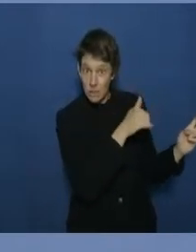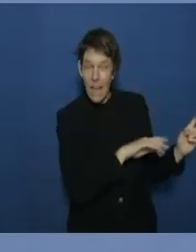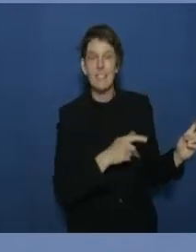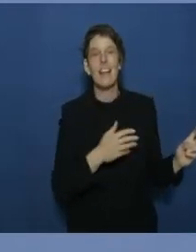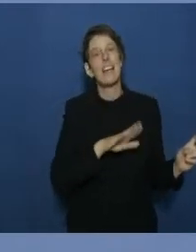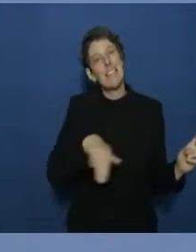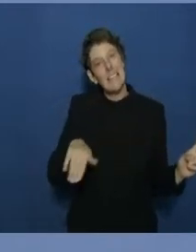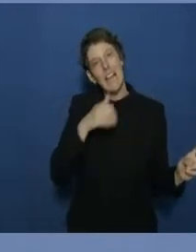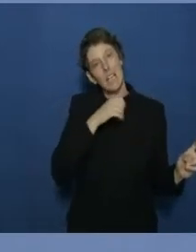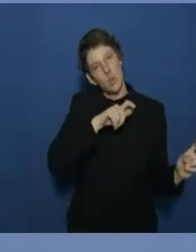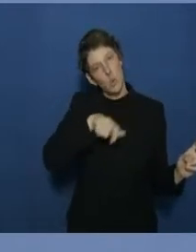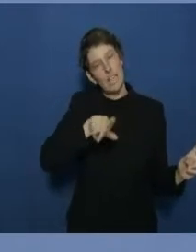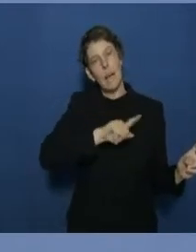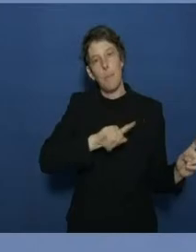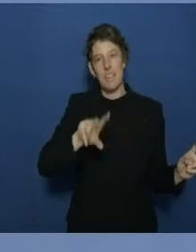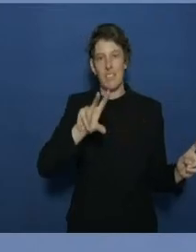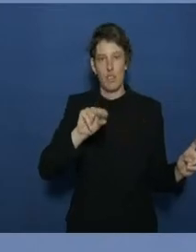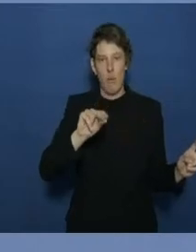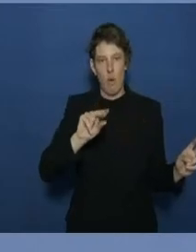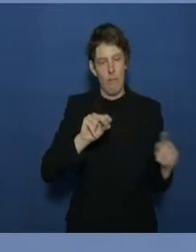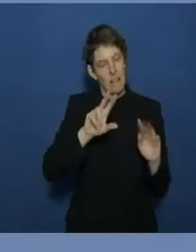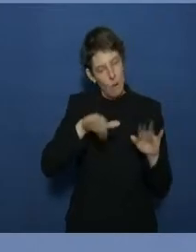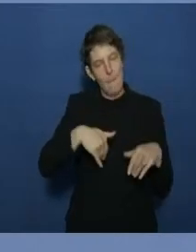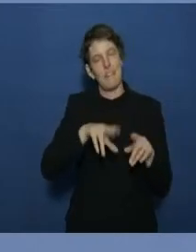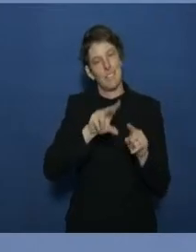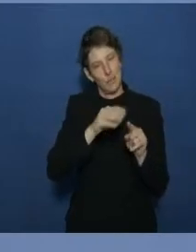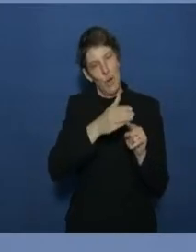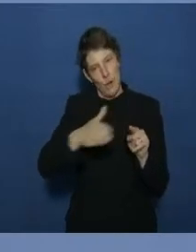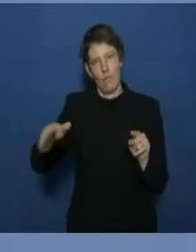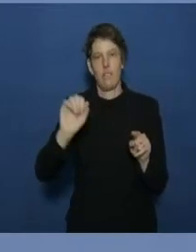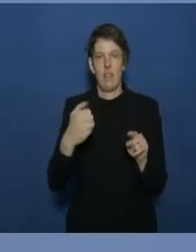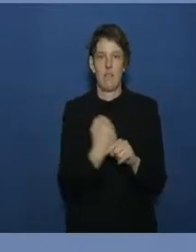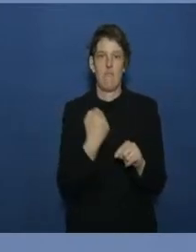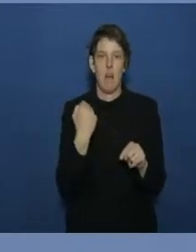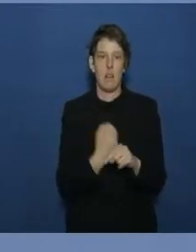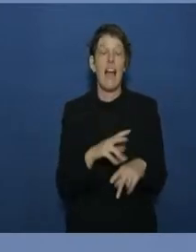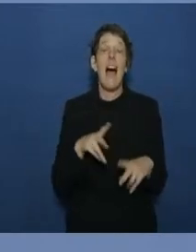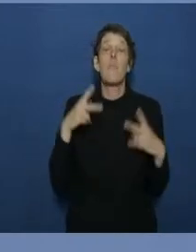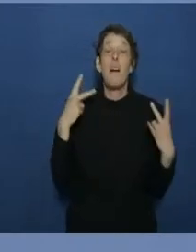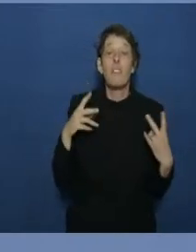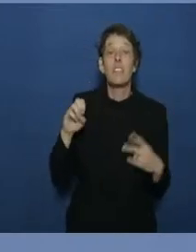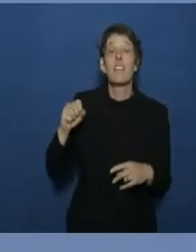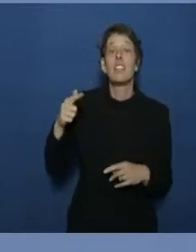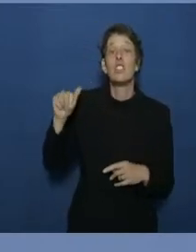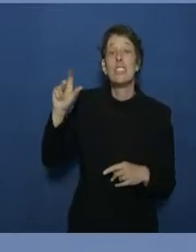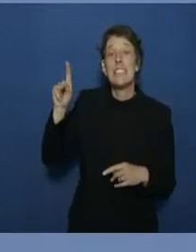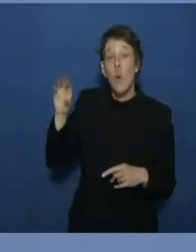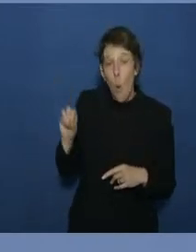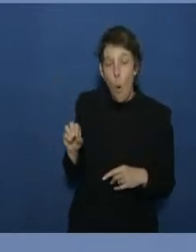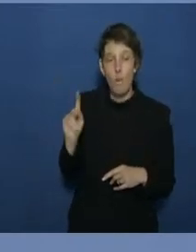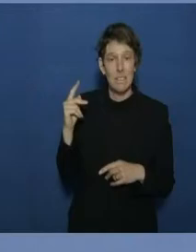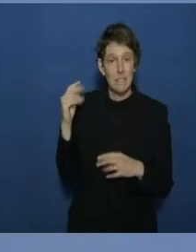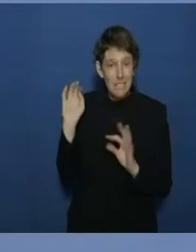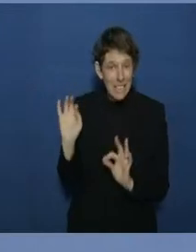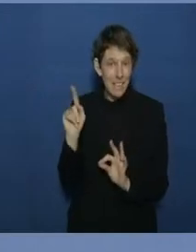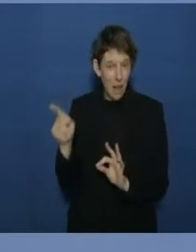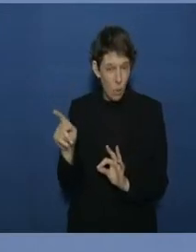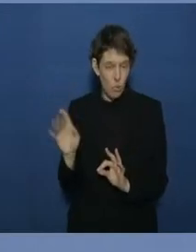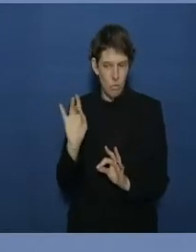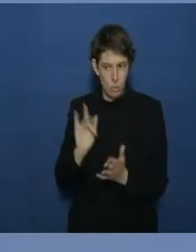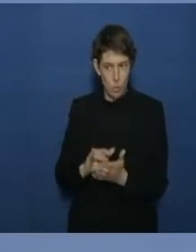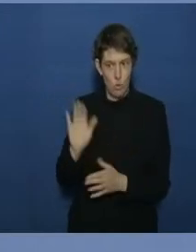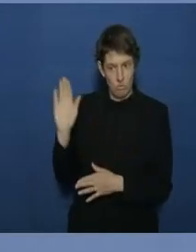12 Jahren machen. Und trotzdem ist es wichtig, was die STIKO dann noch im Einzelnen aufgrund